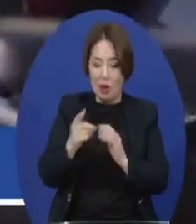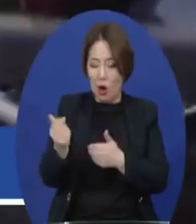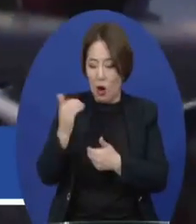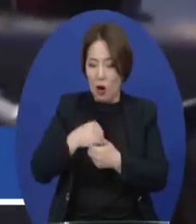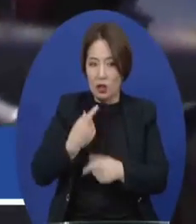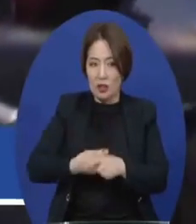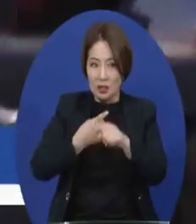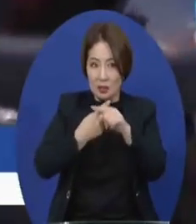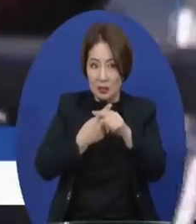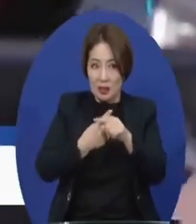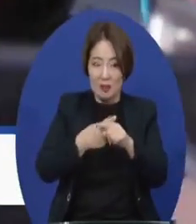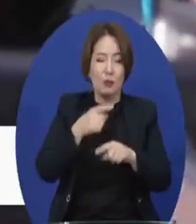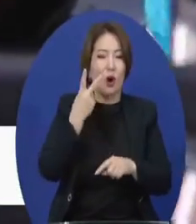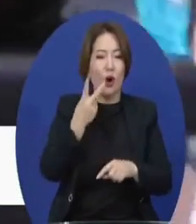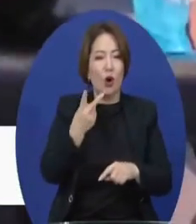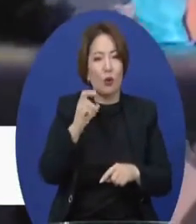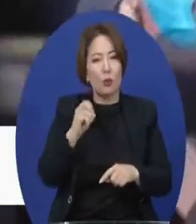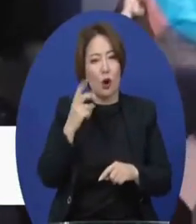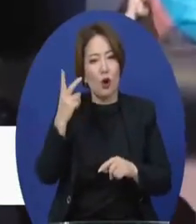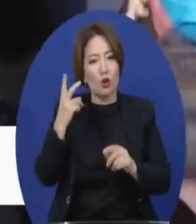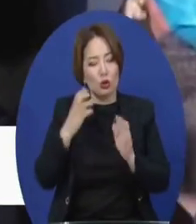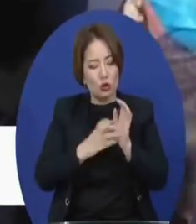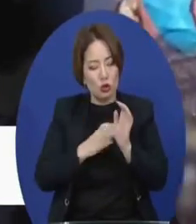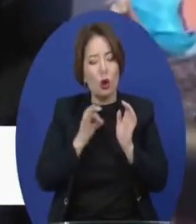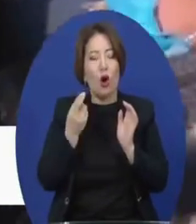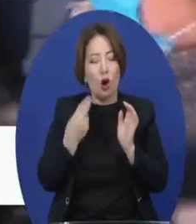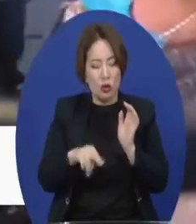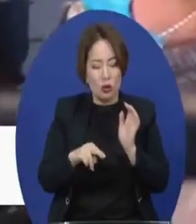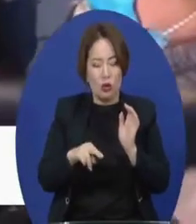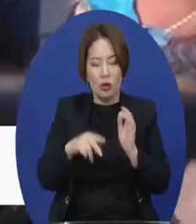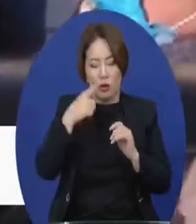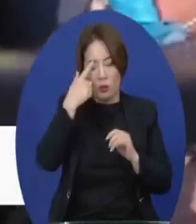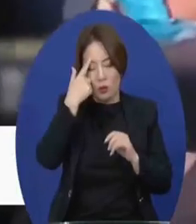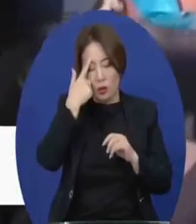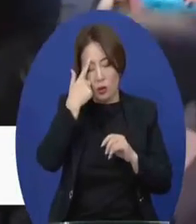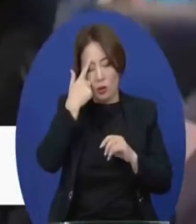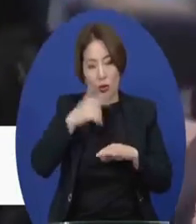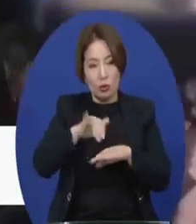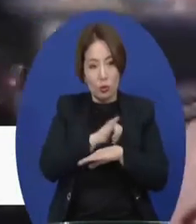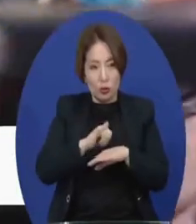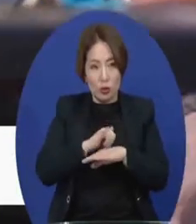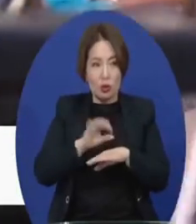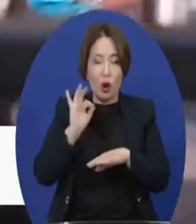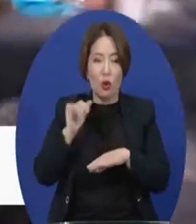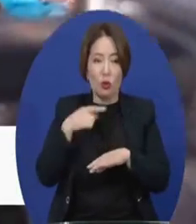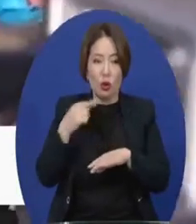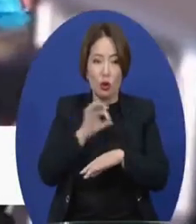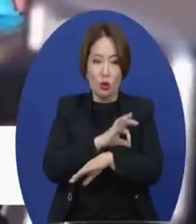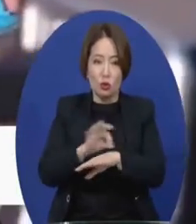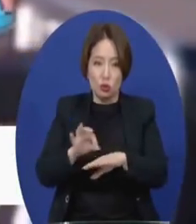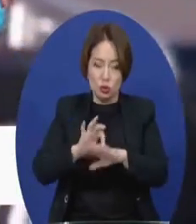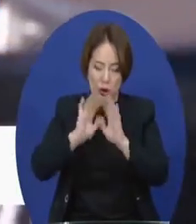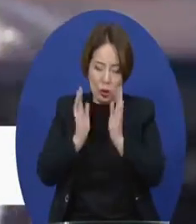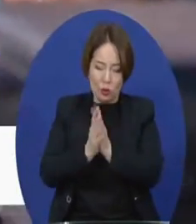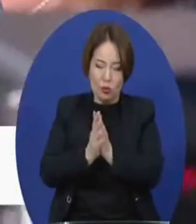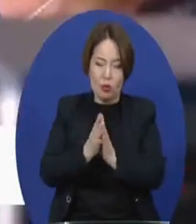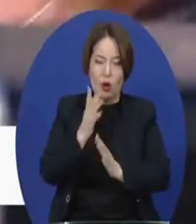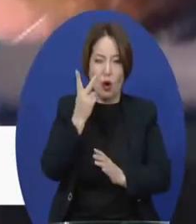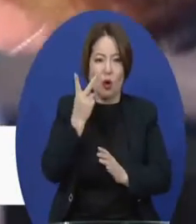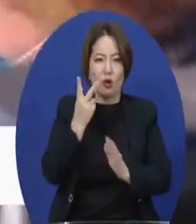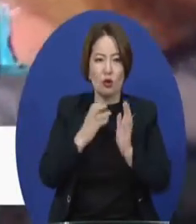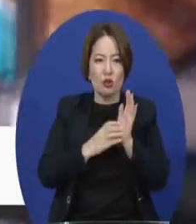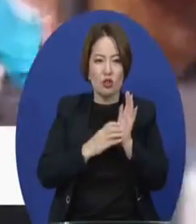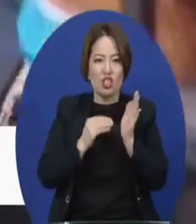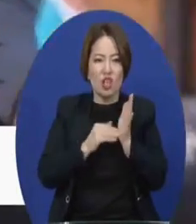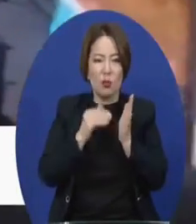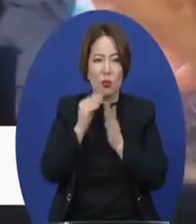байгаа 2029 он гэхэд Монгол улсын оюу толгой төсөл нийтдээ 29 тэрбум